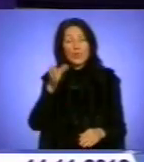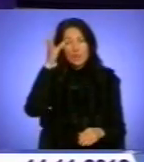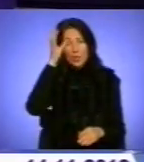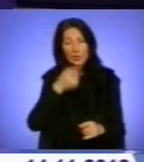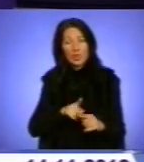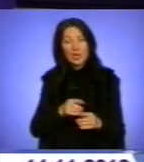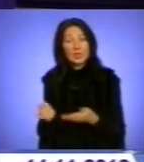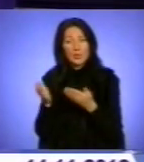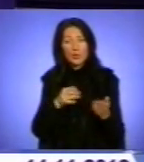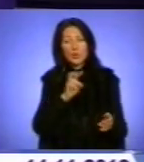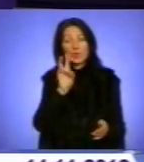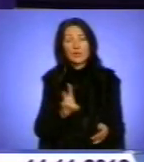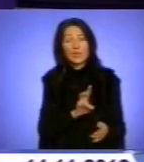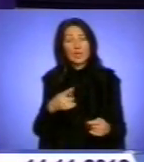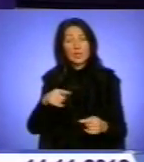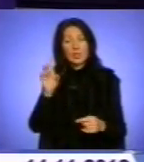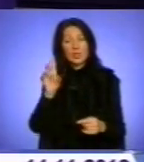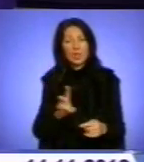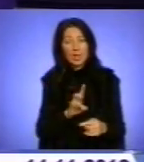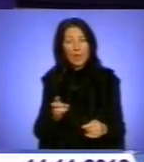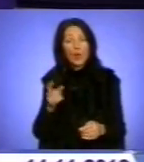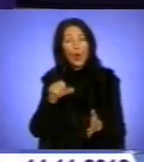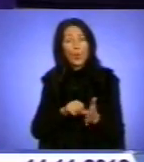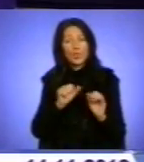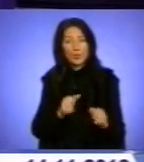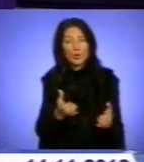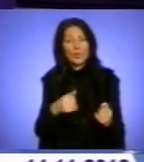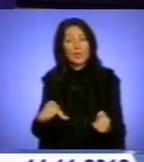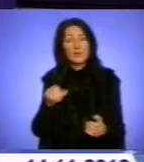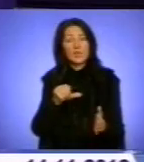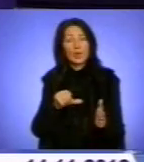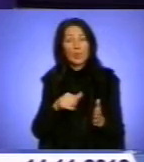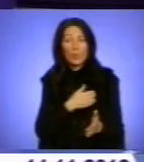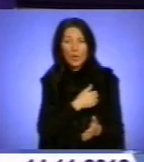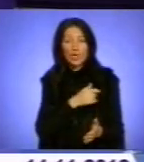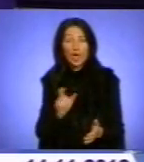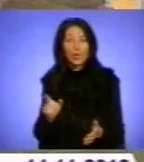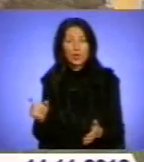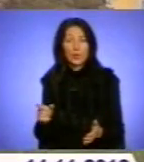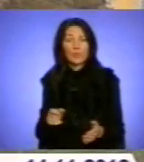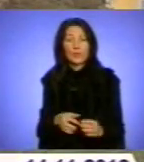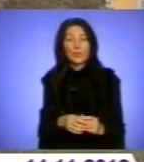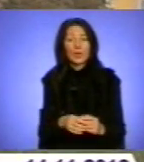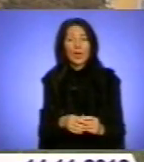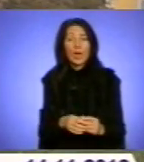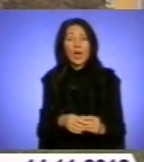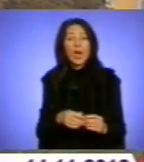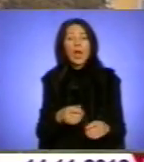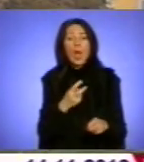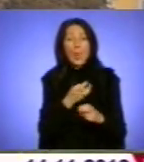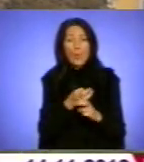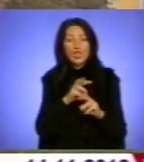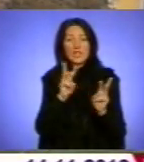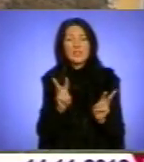інших храмів. Участь у слуханнях можуть взяти усі бажаючі. Докладніше Валентина Павлишин. Мощі святителя